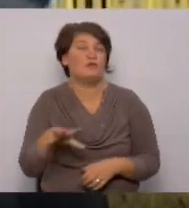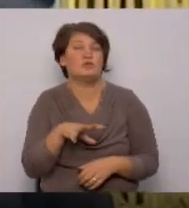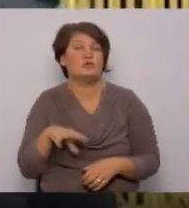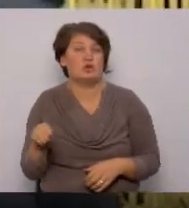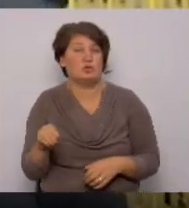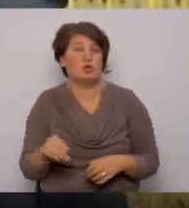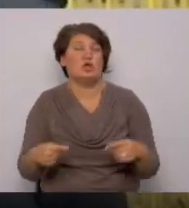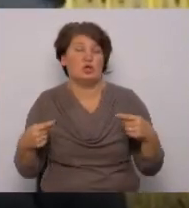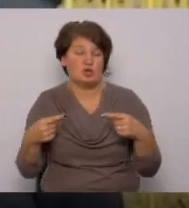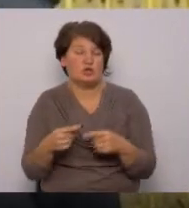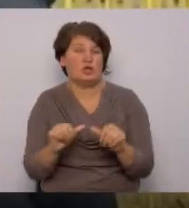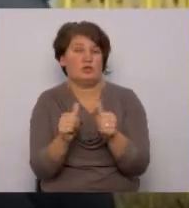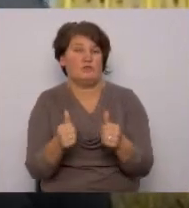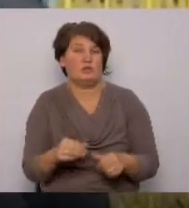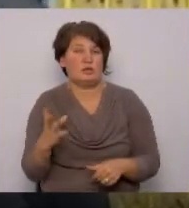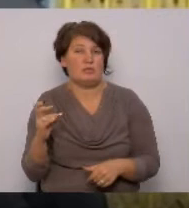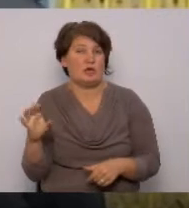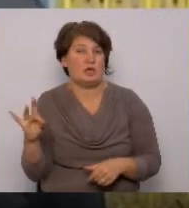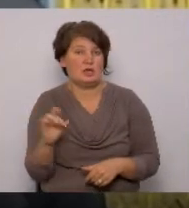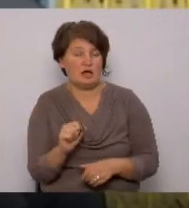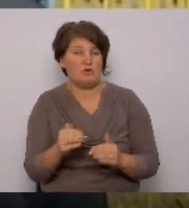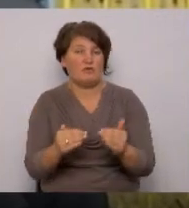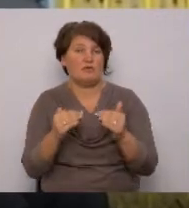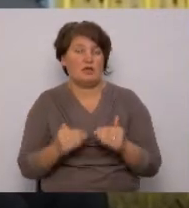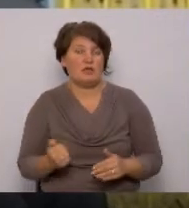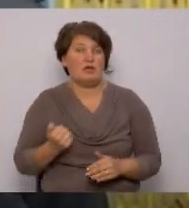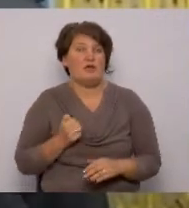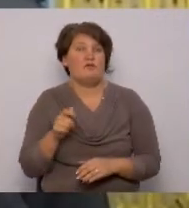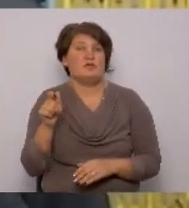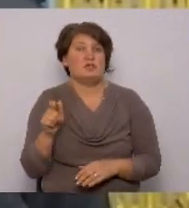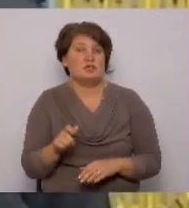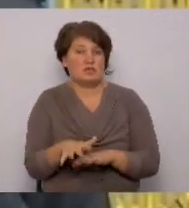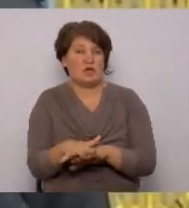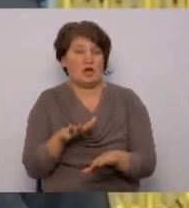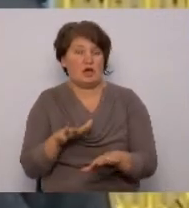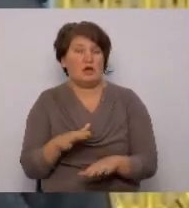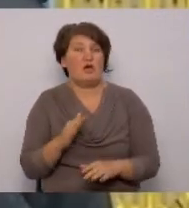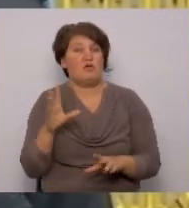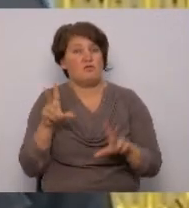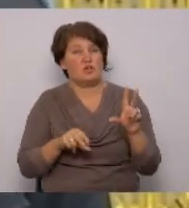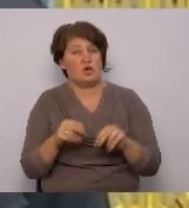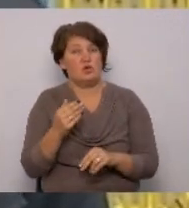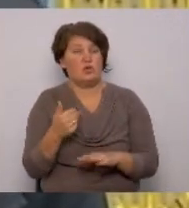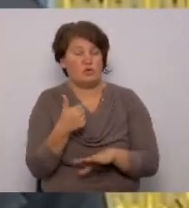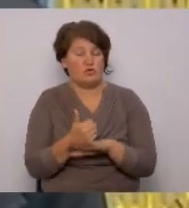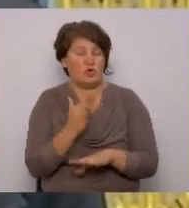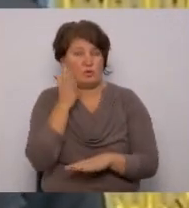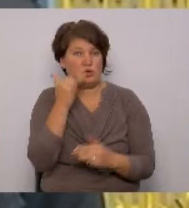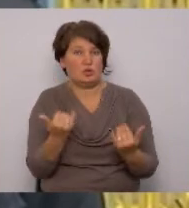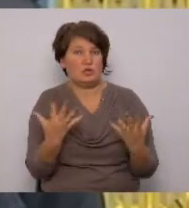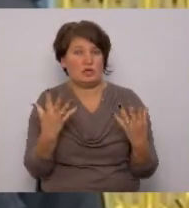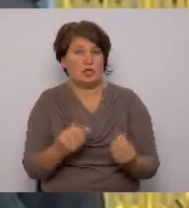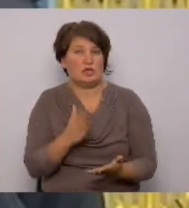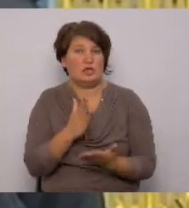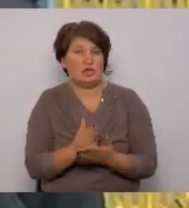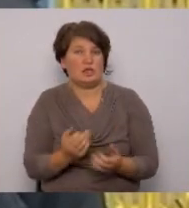конкретно формулі Штайнмаєра про відведення, тому що, як він вважає, головною метою на сьогоднішній день є тримати і